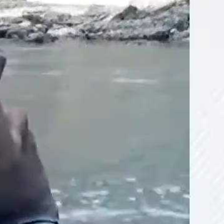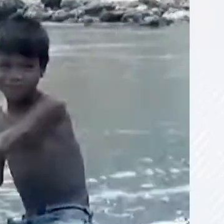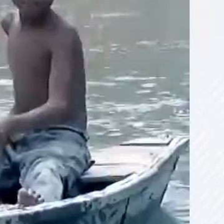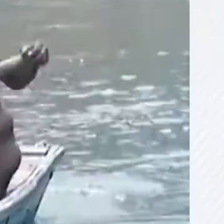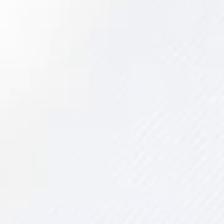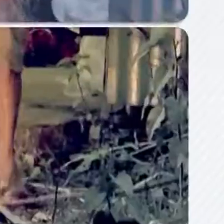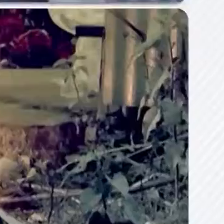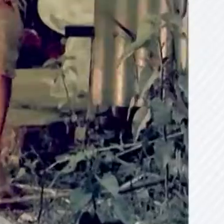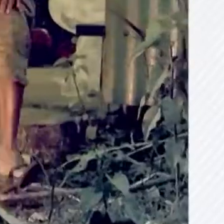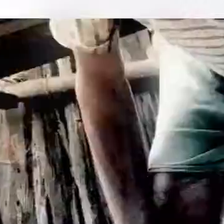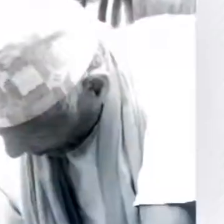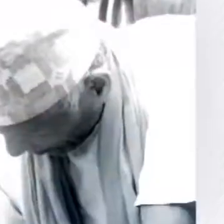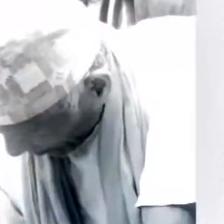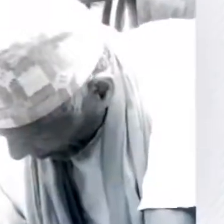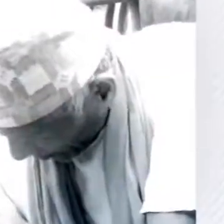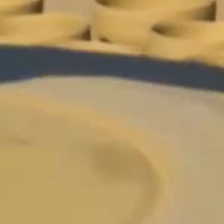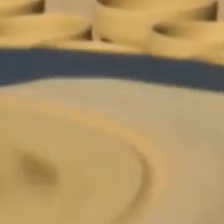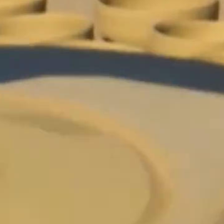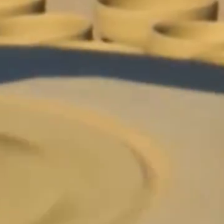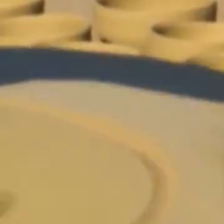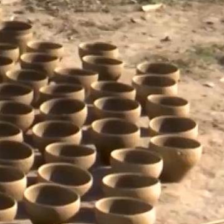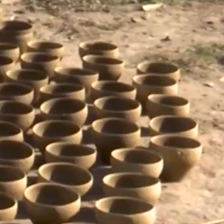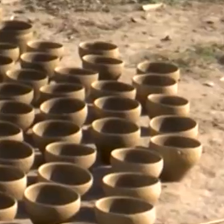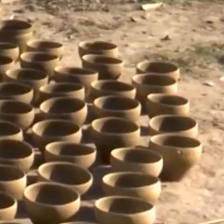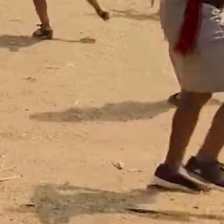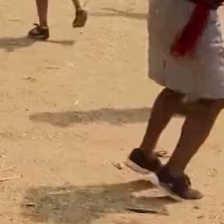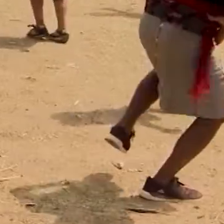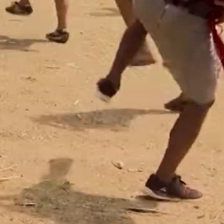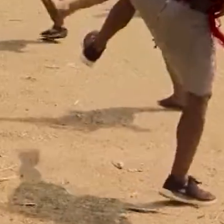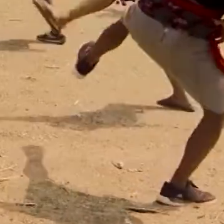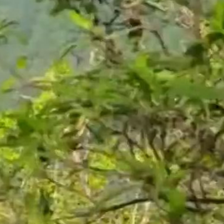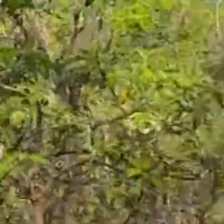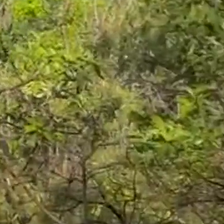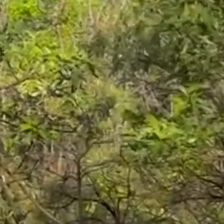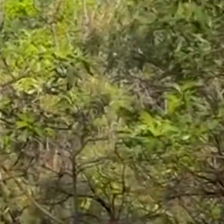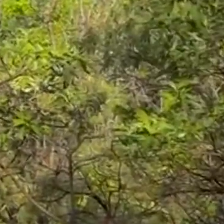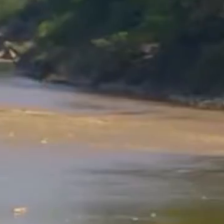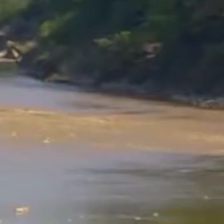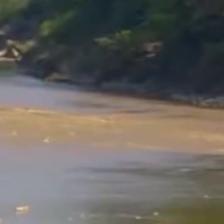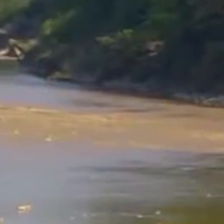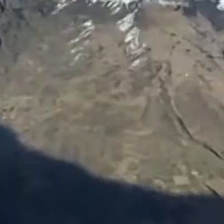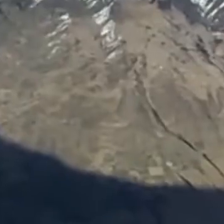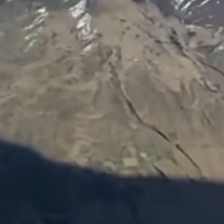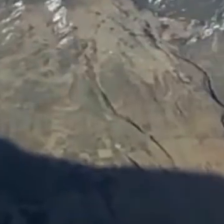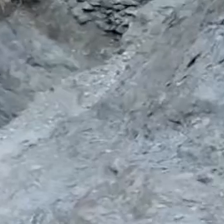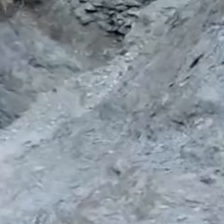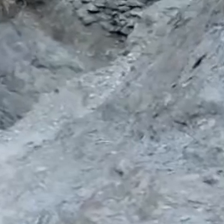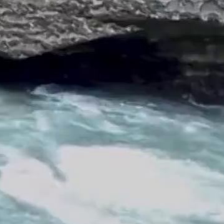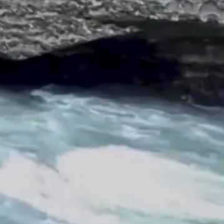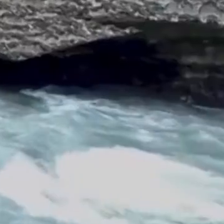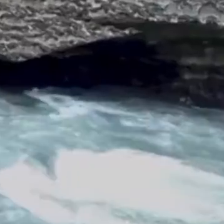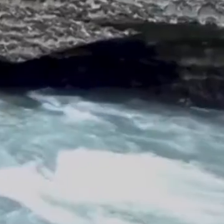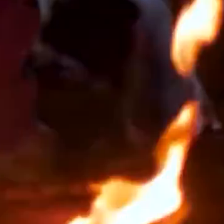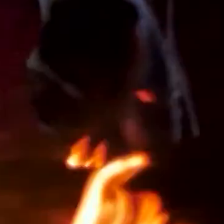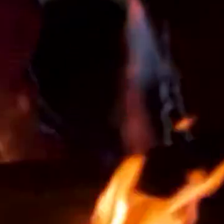दृश्यहरूको भीडमा तपाईँको दृश्य, कला संस्कृति र प्रकृतिको शब्द चित्र,